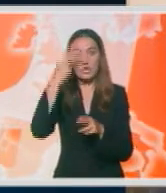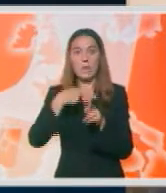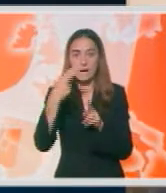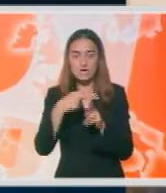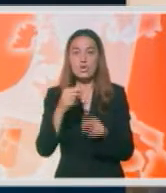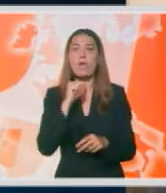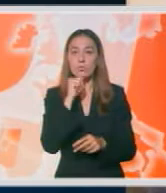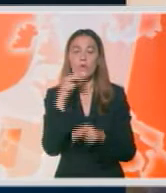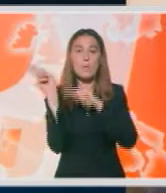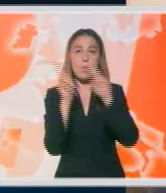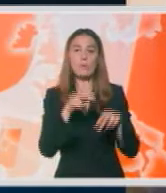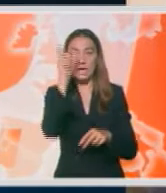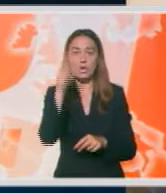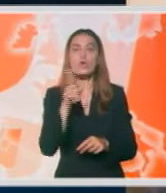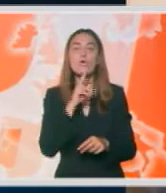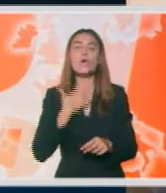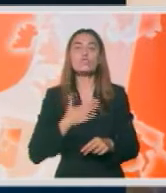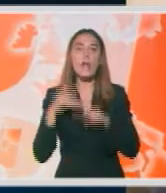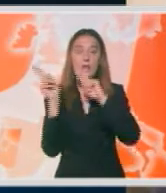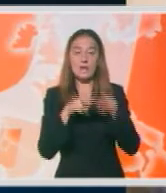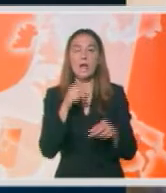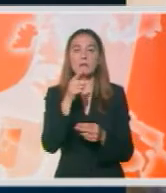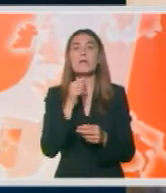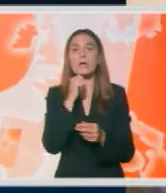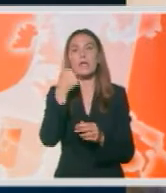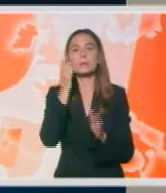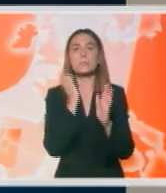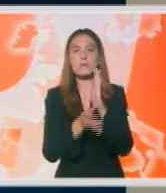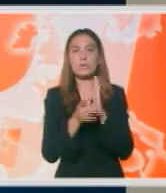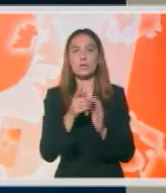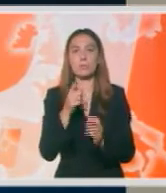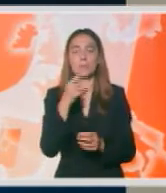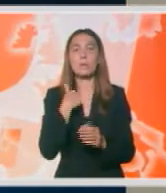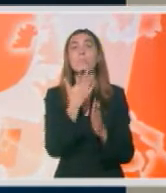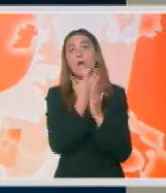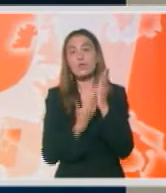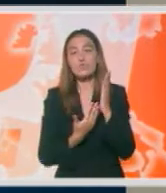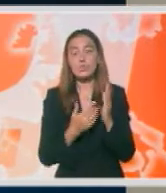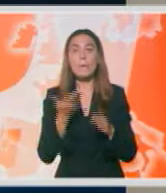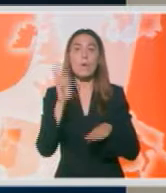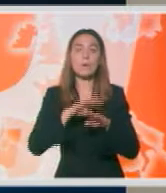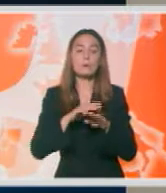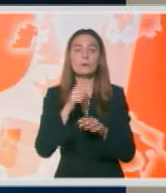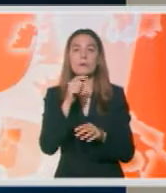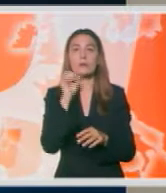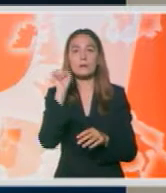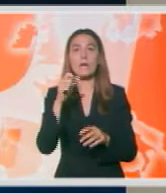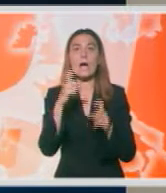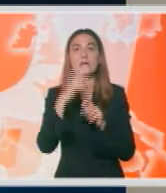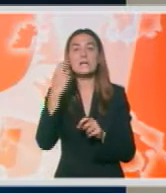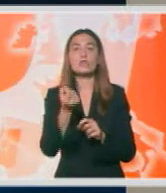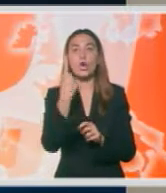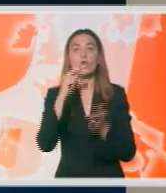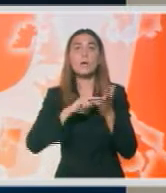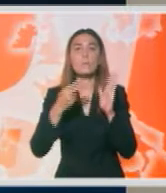će povratak onih koji se žele vratiti krenuti jednim bržim tempom. Računamo na da se dogodi